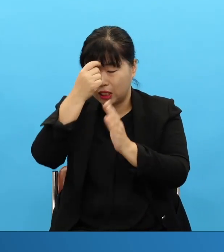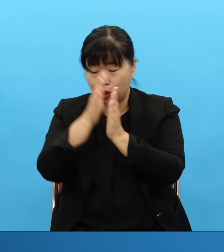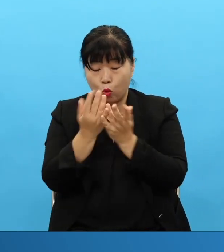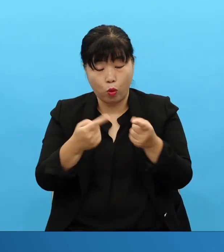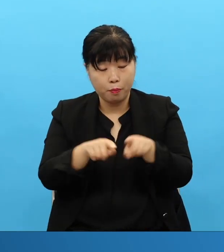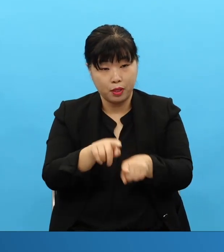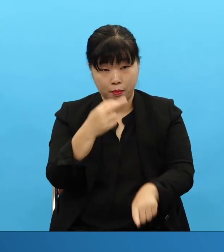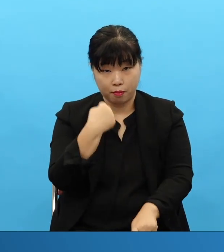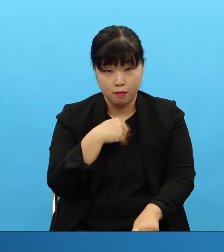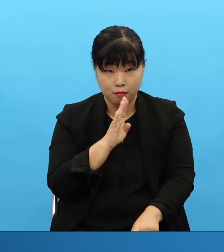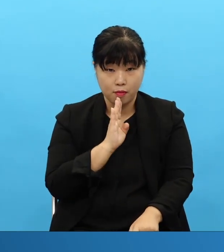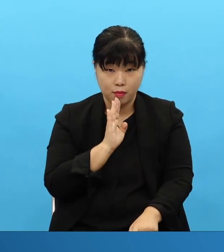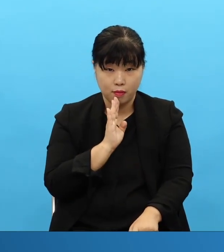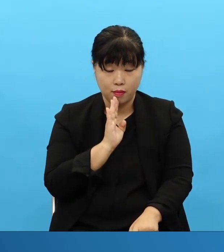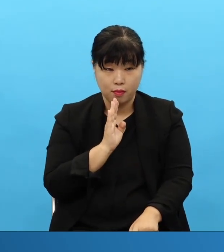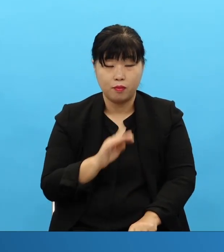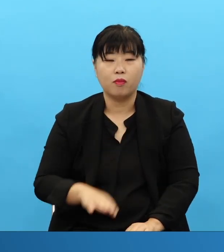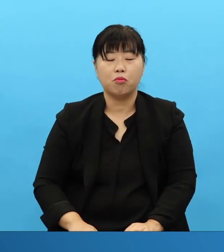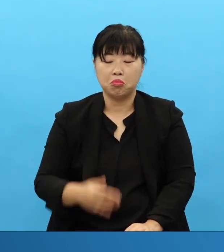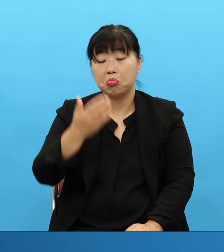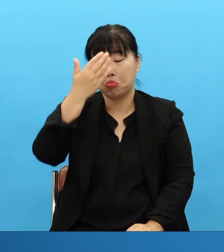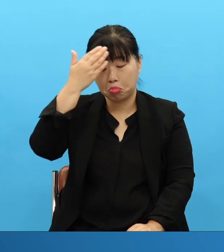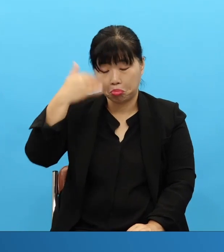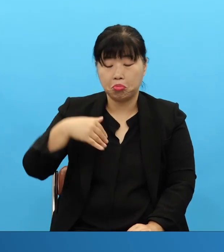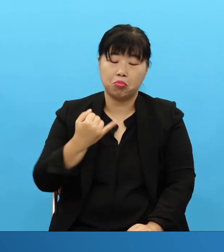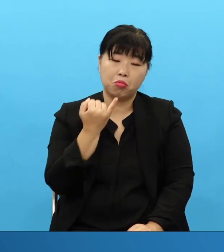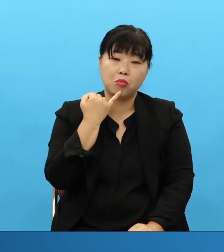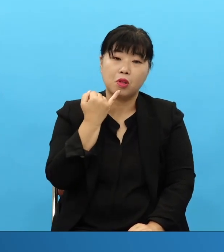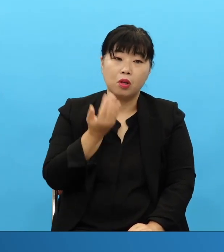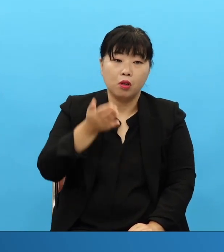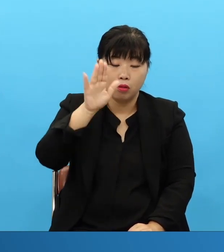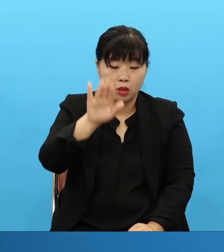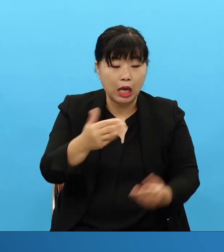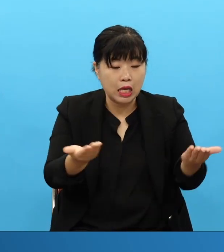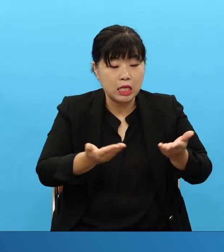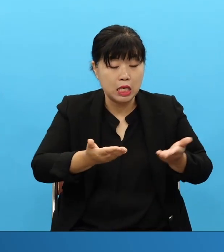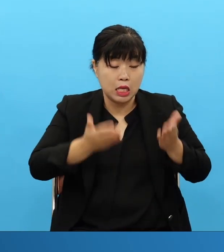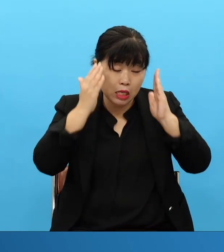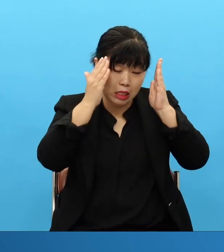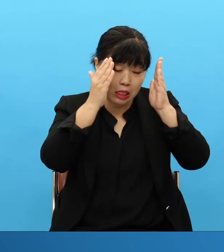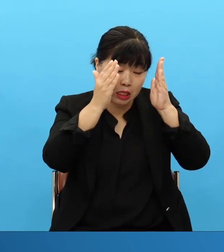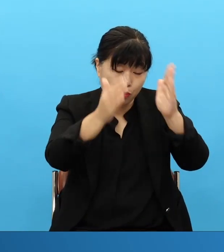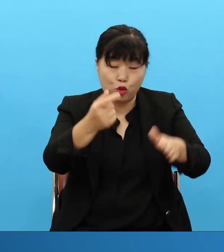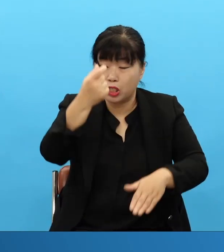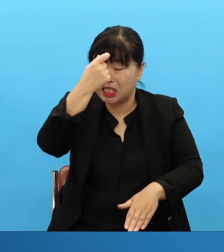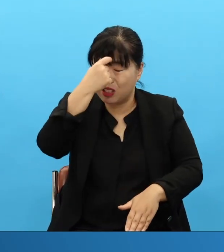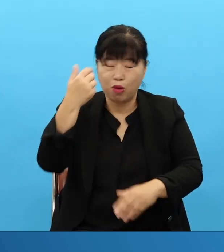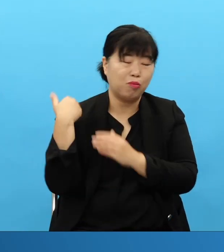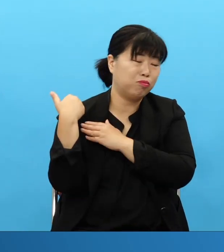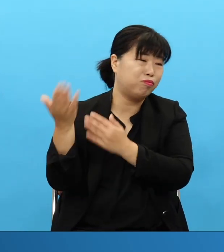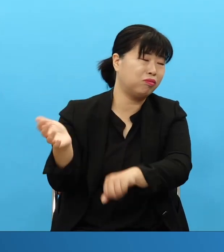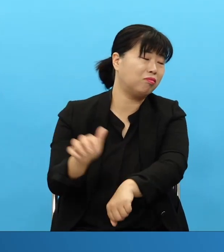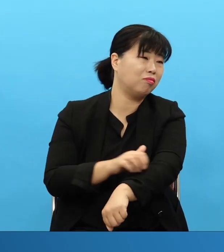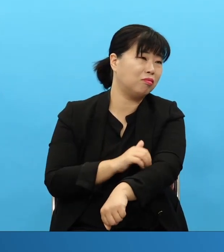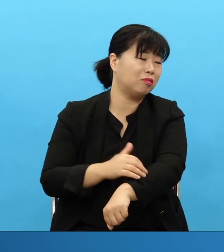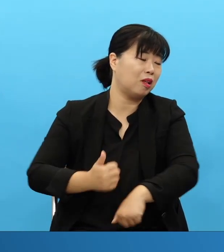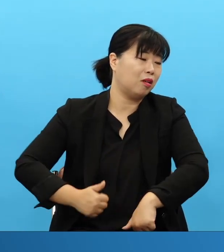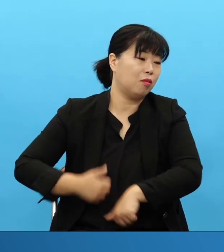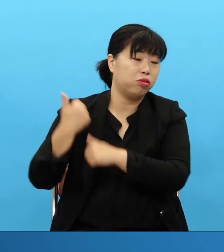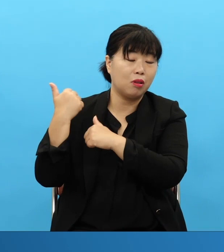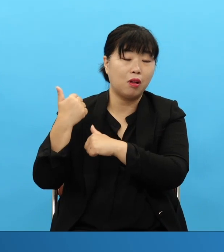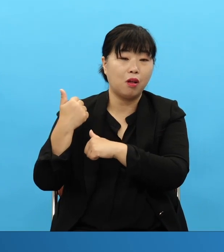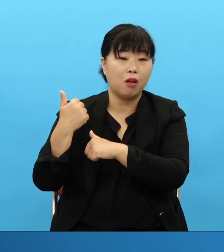you pray. 그것도 다행이지. 기도도 안 하는 사람도 많잖아요. And in one way, we're grateful enough for that, but there are many people who don't even pray.